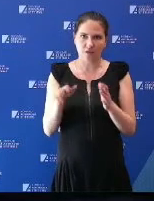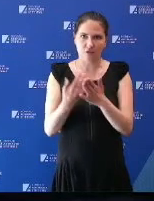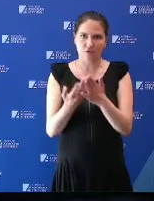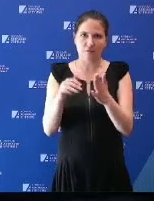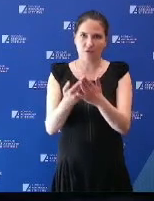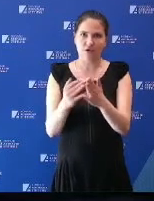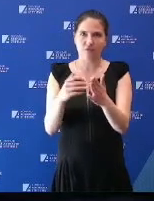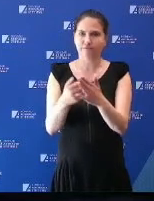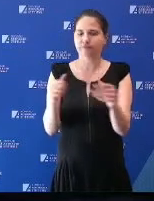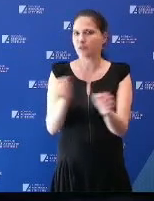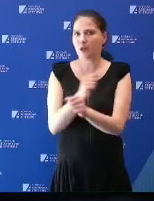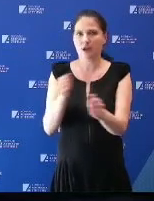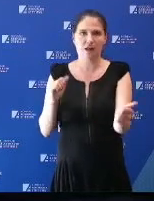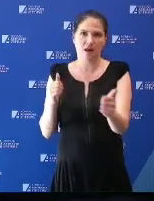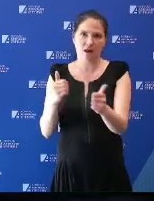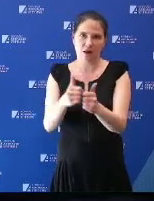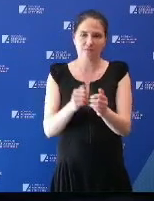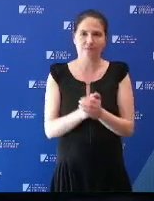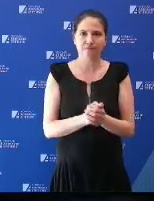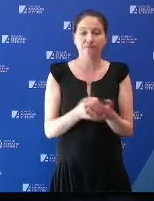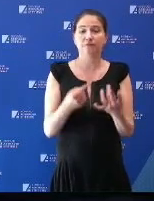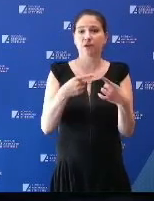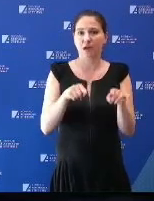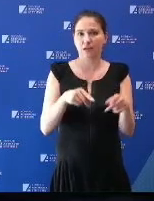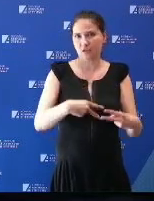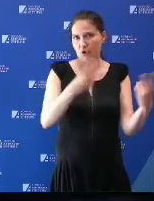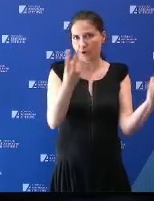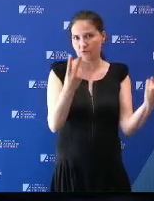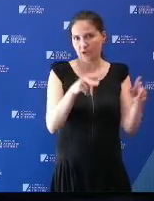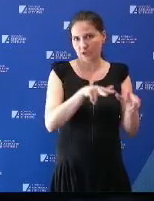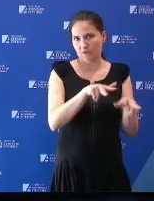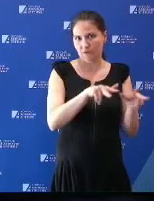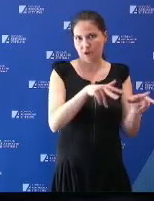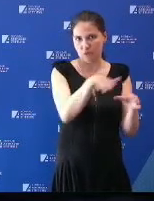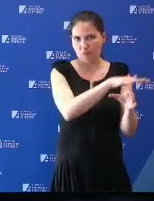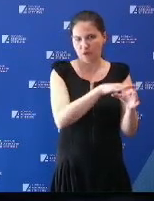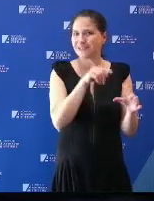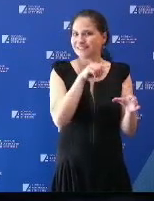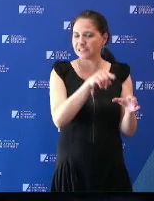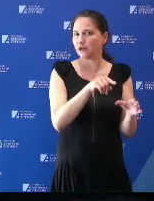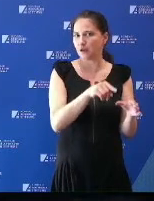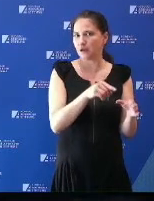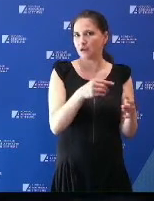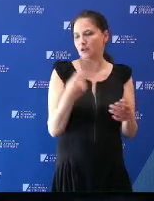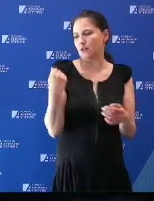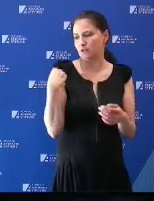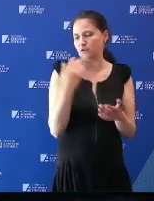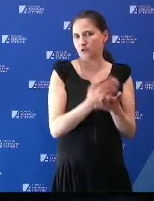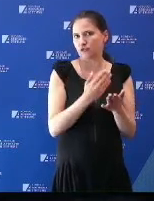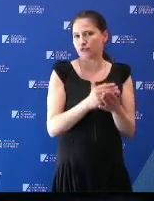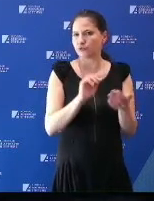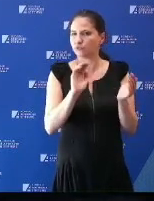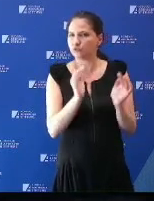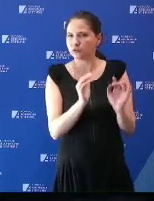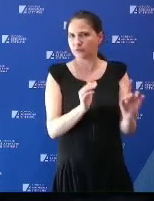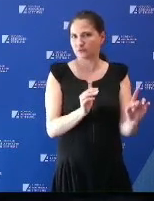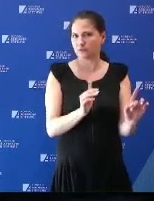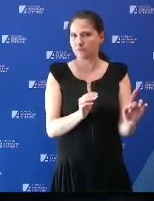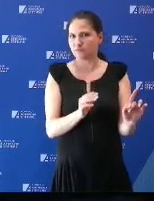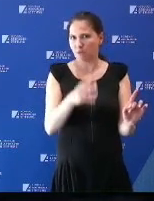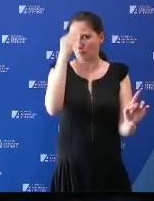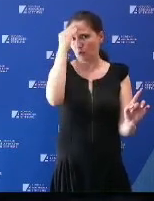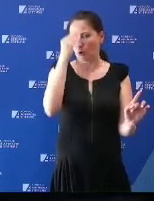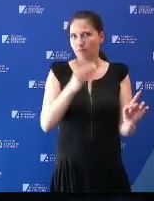entsprechend mithalten können. Anders verhält es sich bei der öffentlichen Verwaltung. Das hatten wir auch gerade schon ein bisschen gehört in